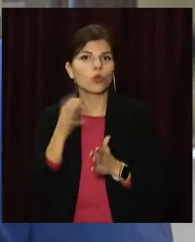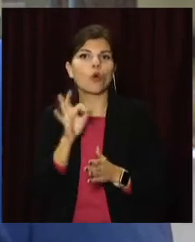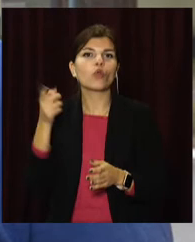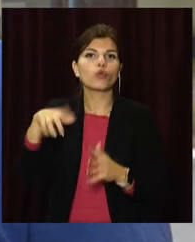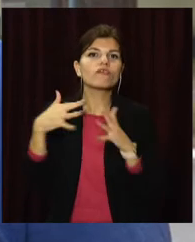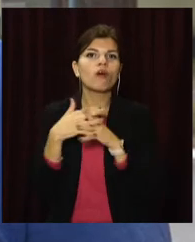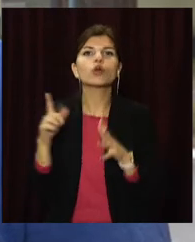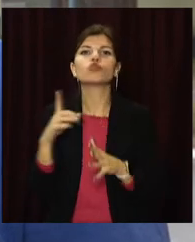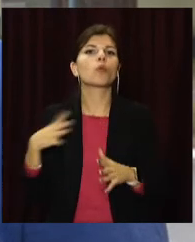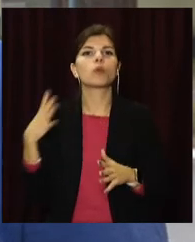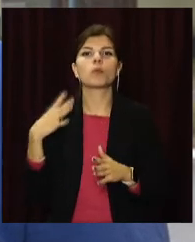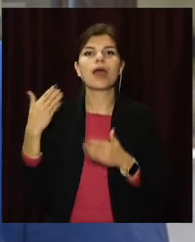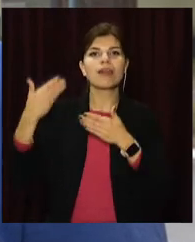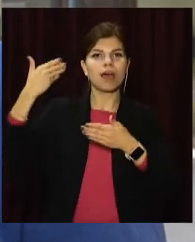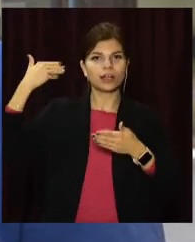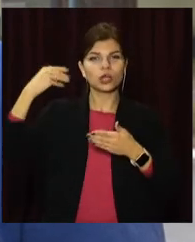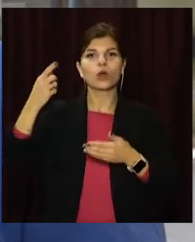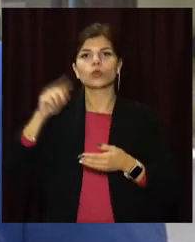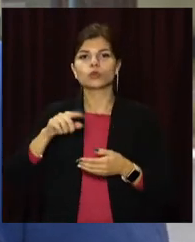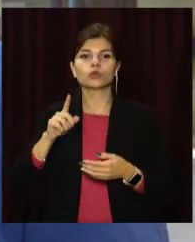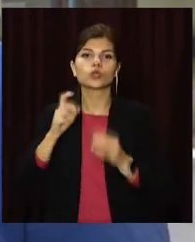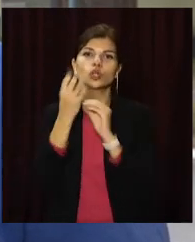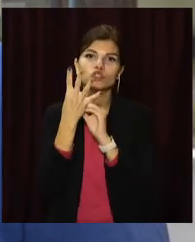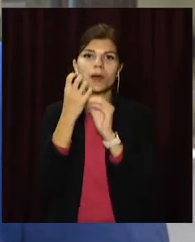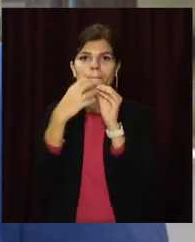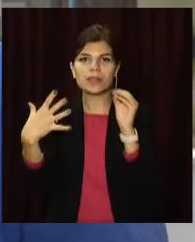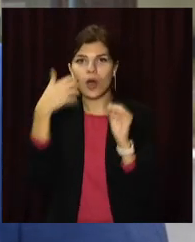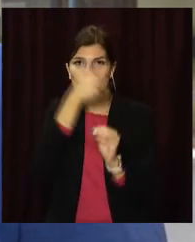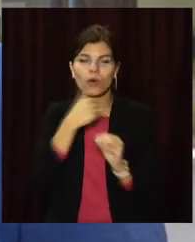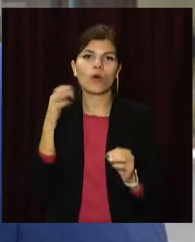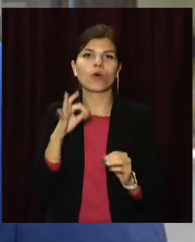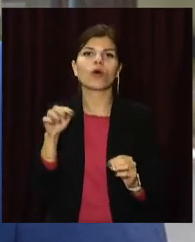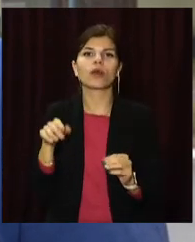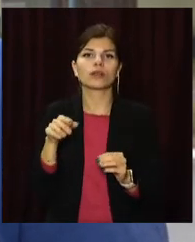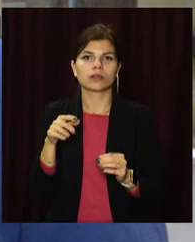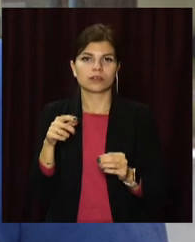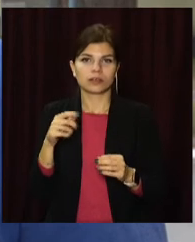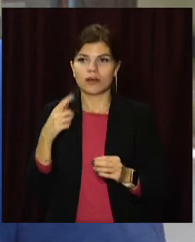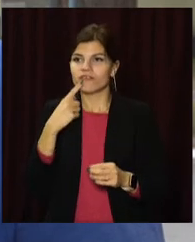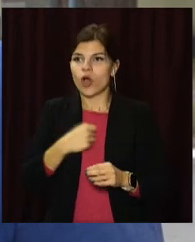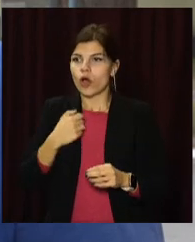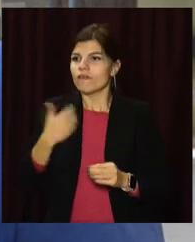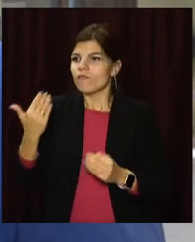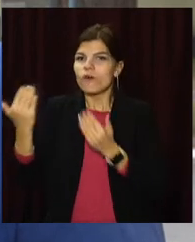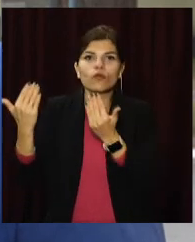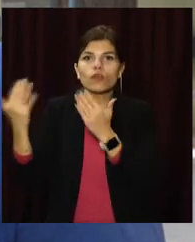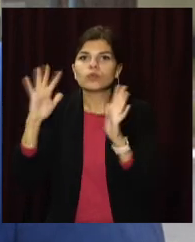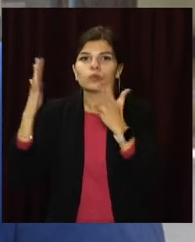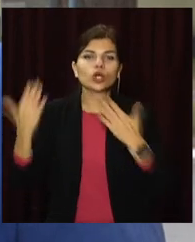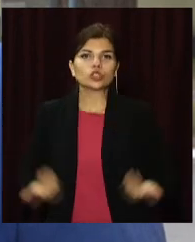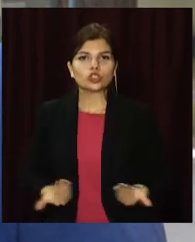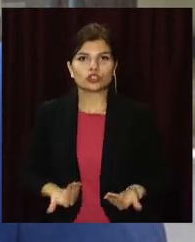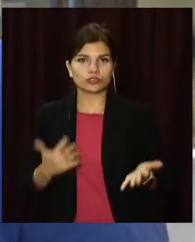них, про ту війну, що відбувалася в 2014-2015 році, про саме цей славетний шлях цих військових підрозділів, які формувалися у нашій області,